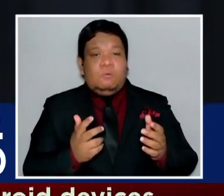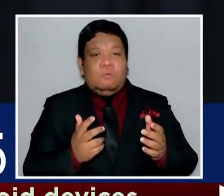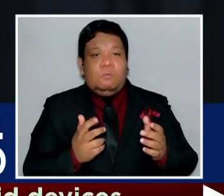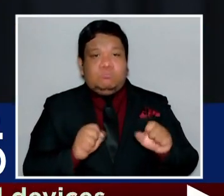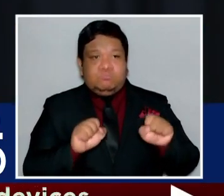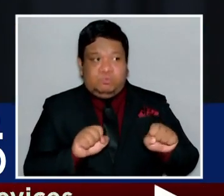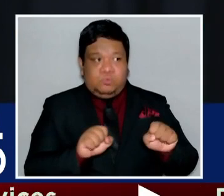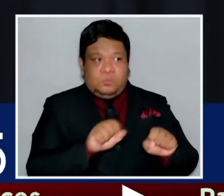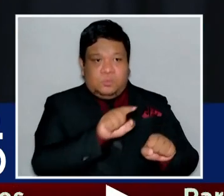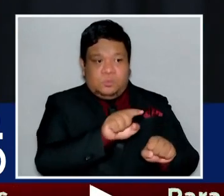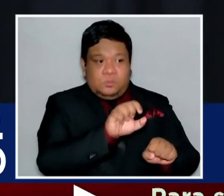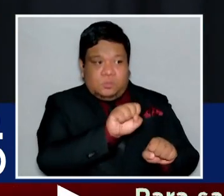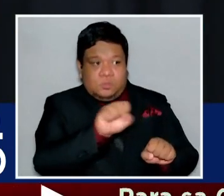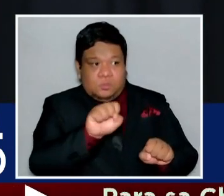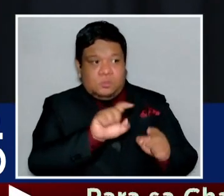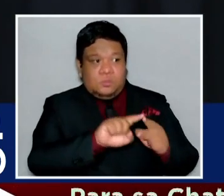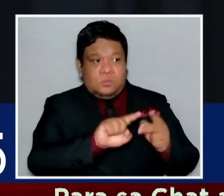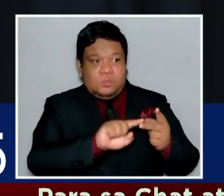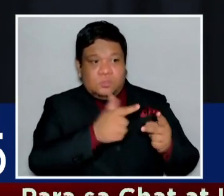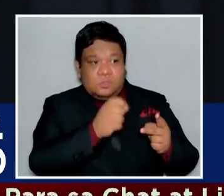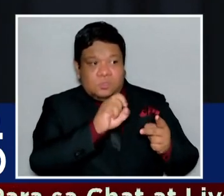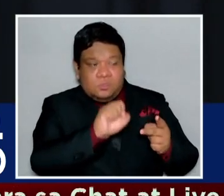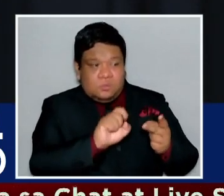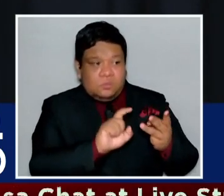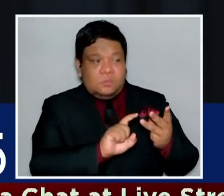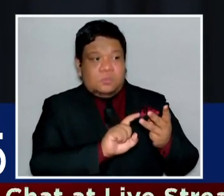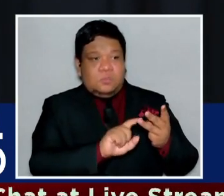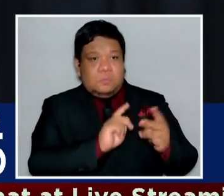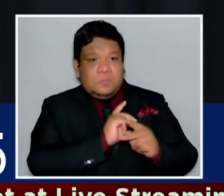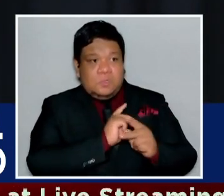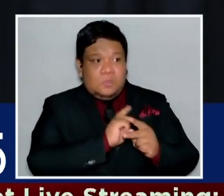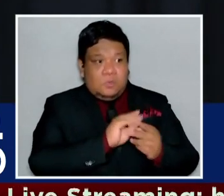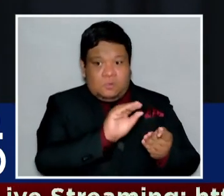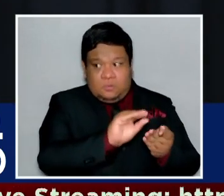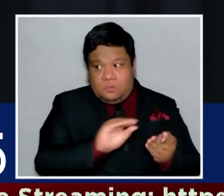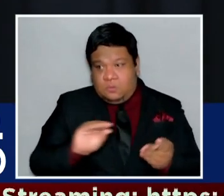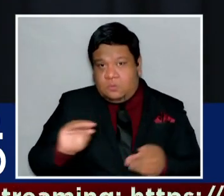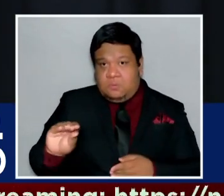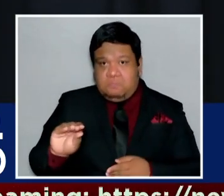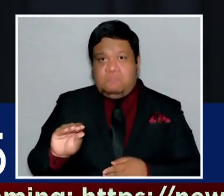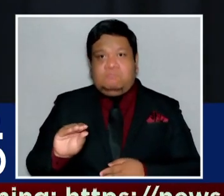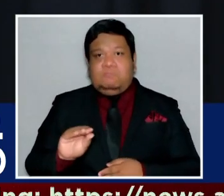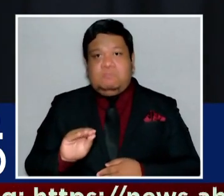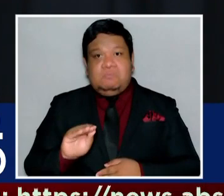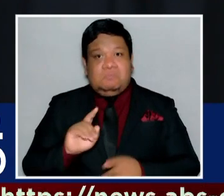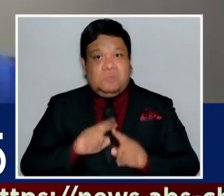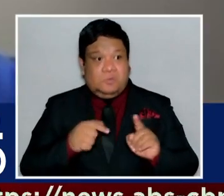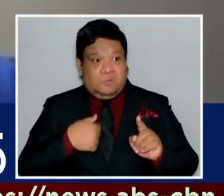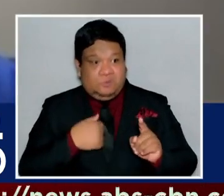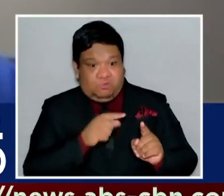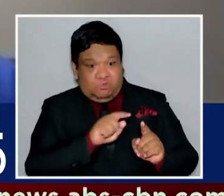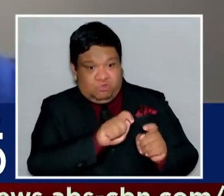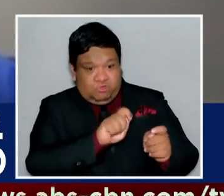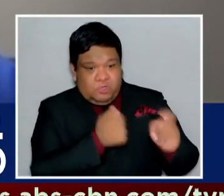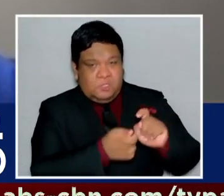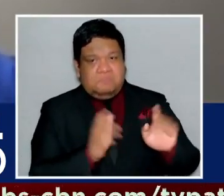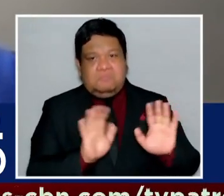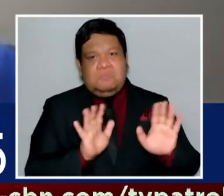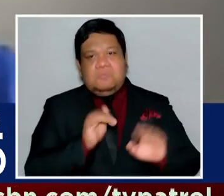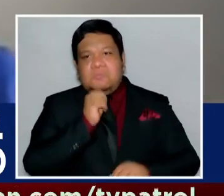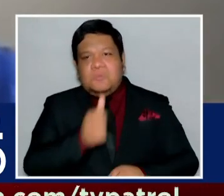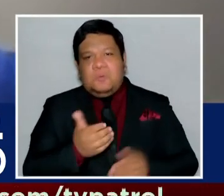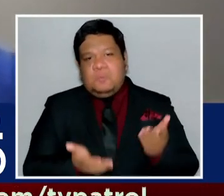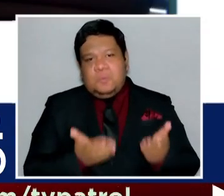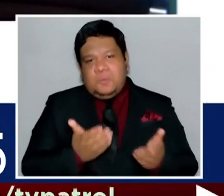mag-invest. Siguro, hindi lang ako siguro mag-attempt na i-amend yung particular provision na yun. Pati ang